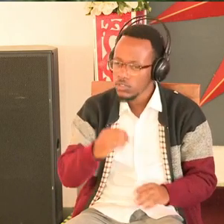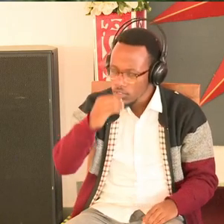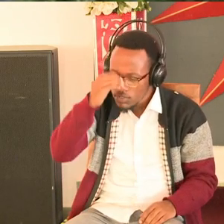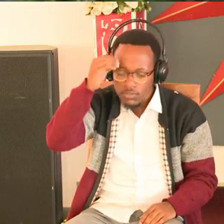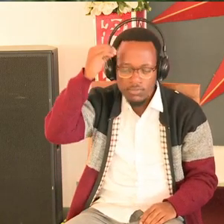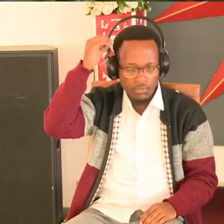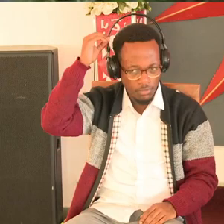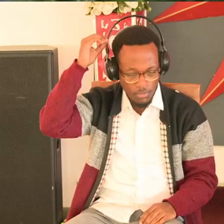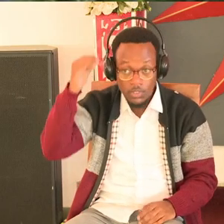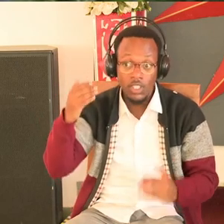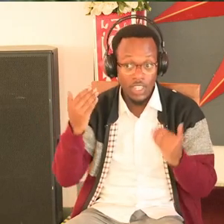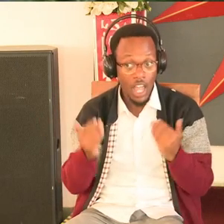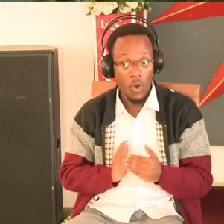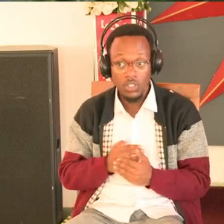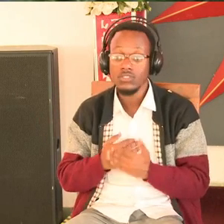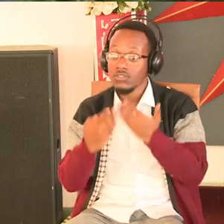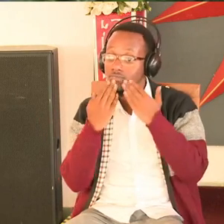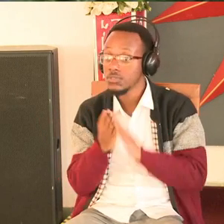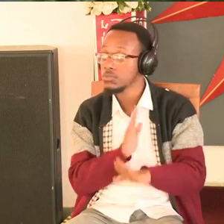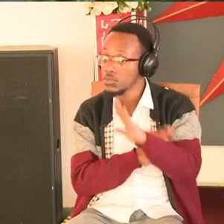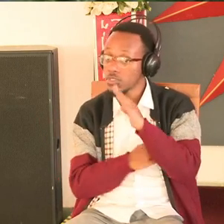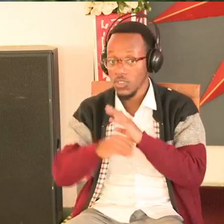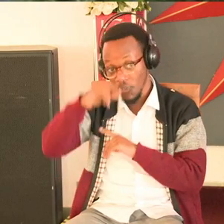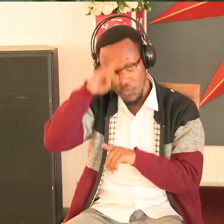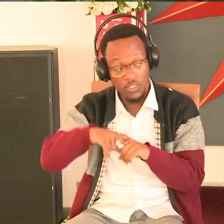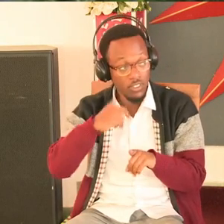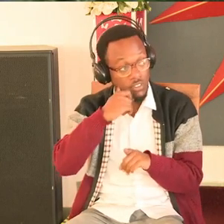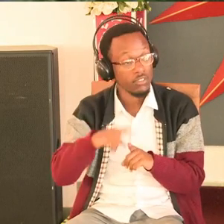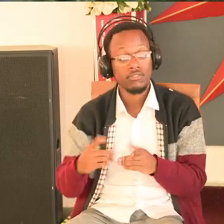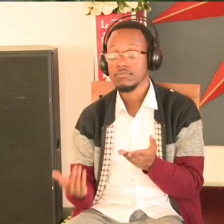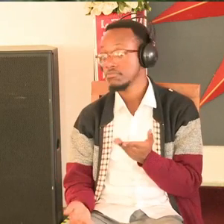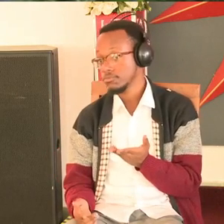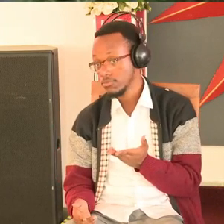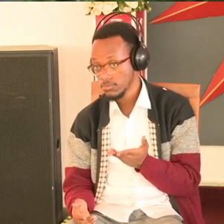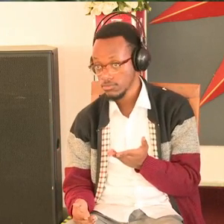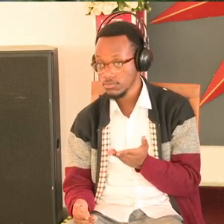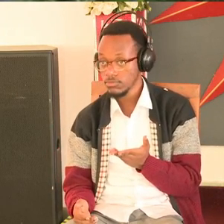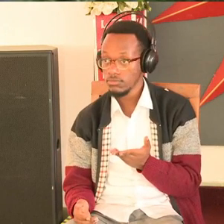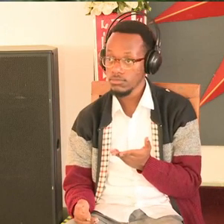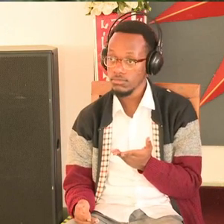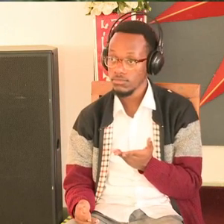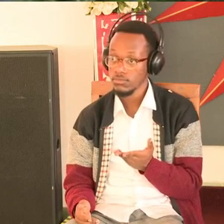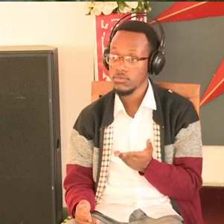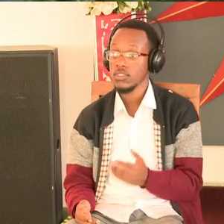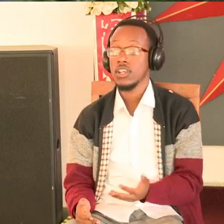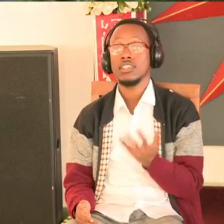paroles de Dieu dans leur formulation et nous sommes